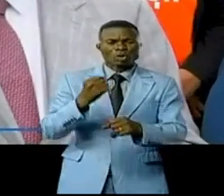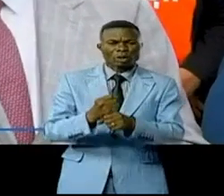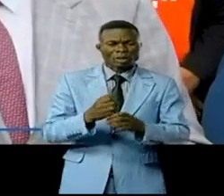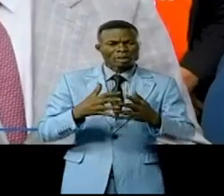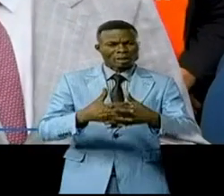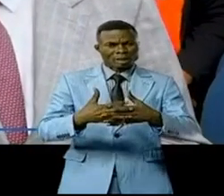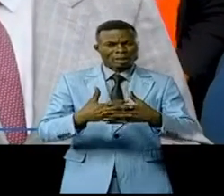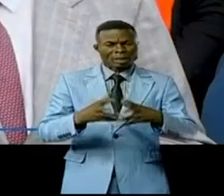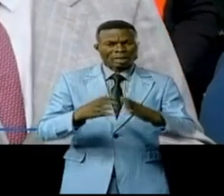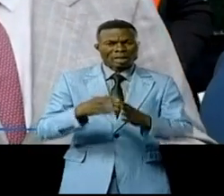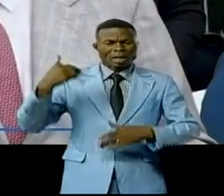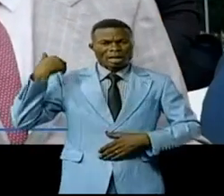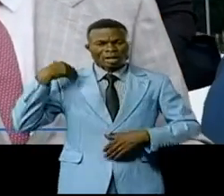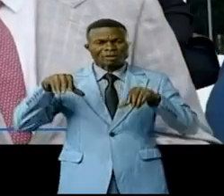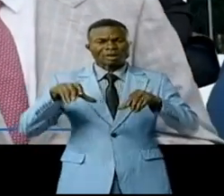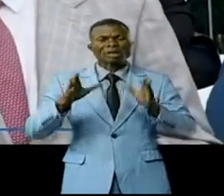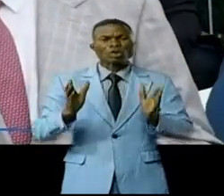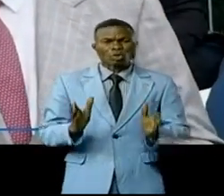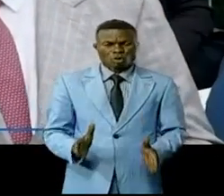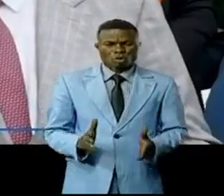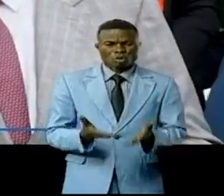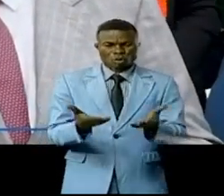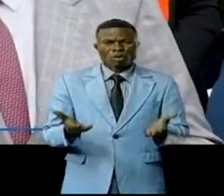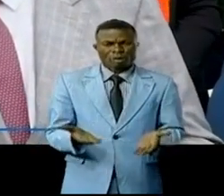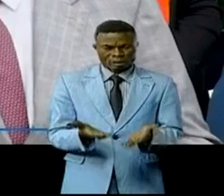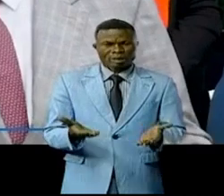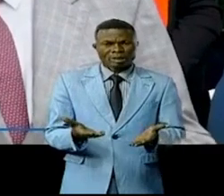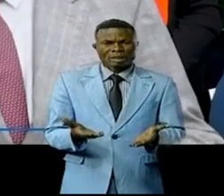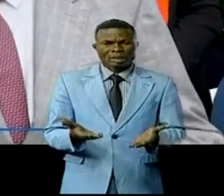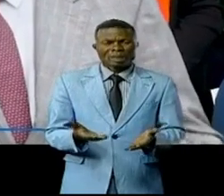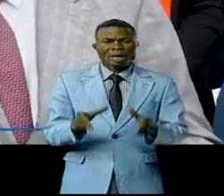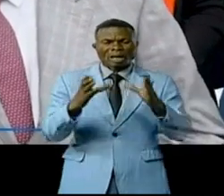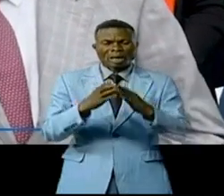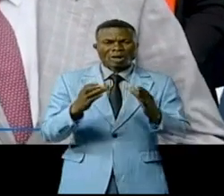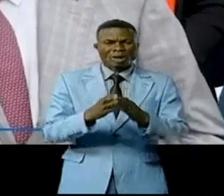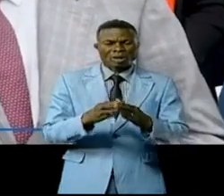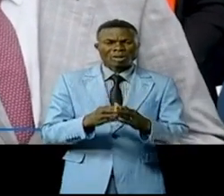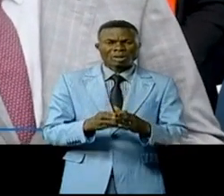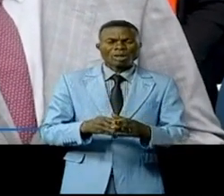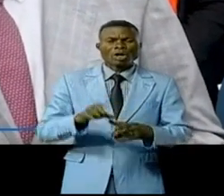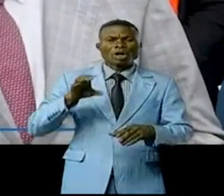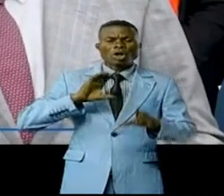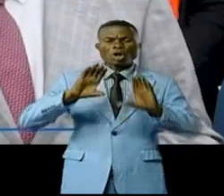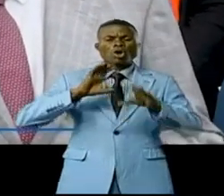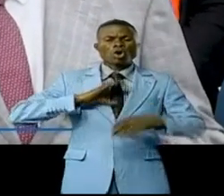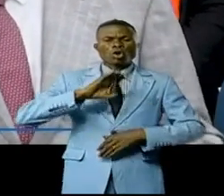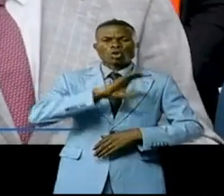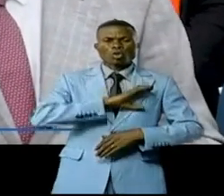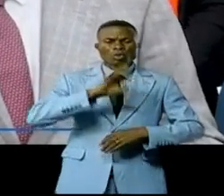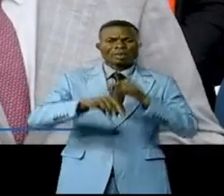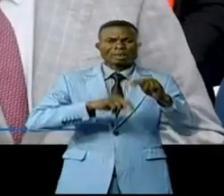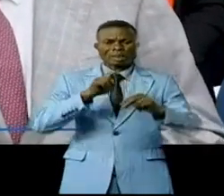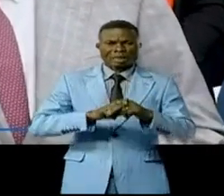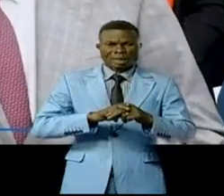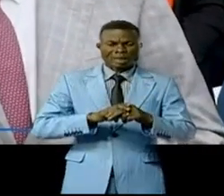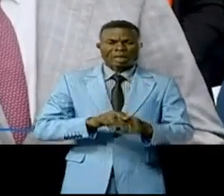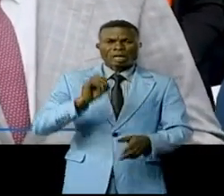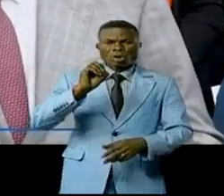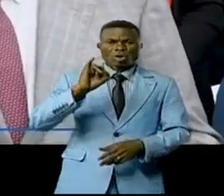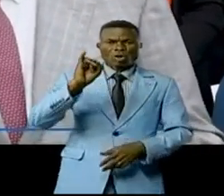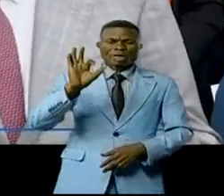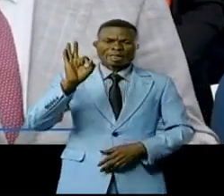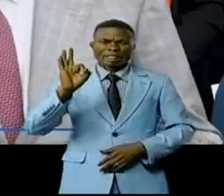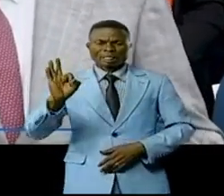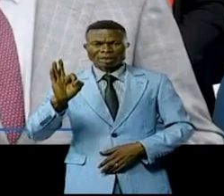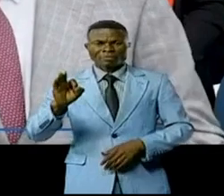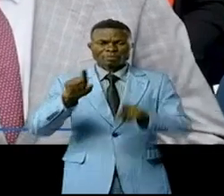partenariat, en véritable partenariat avec le gouvernement de la RDC, avec le Comité national des Jeux de la francophonie, que l'OIF